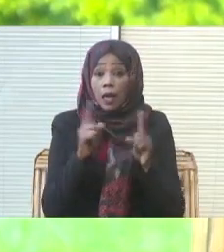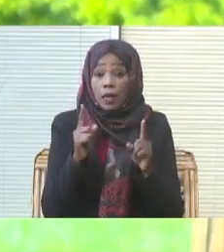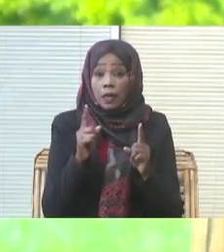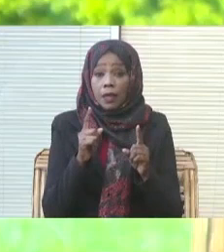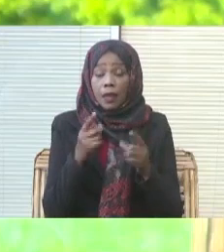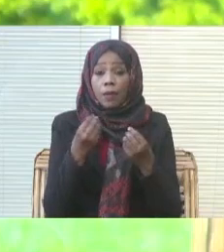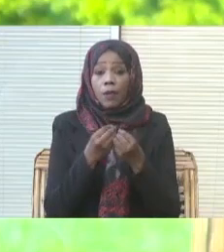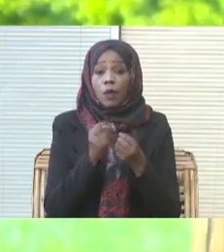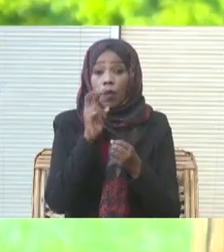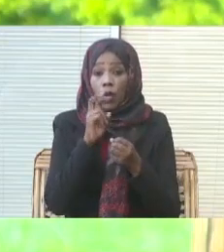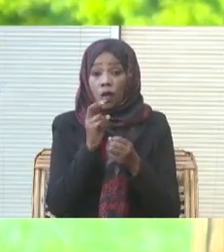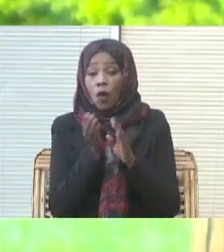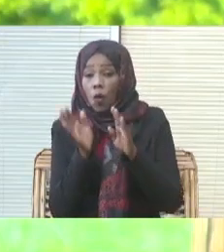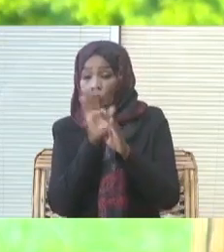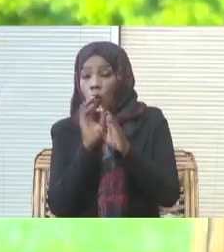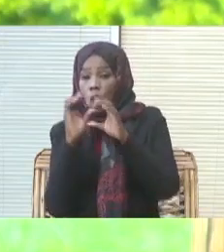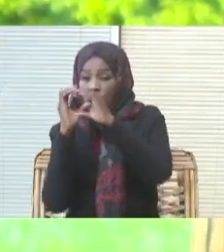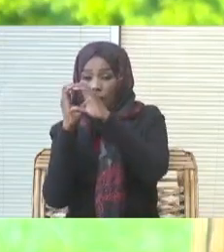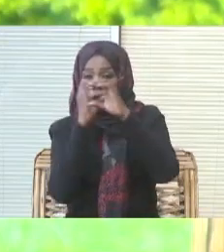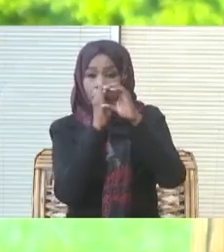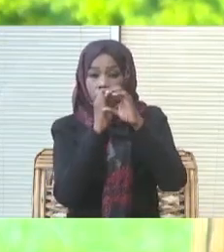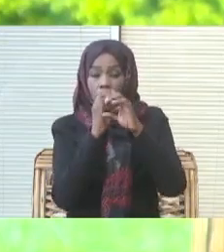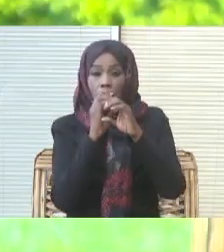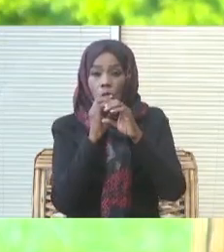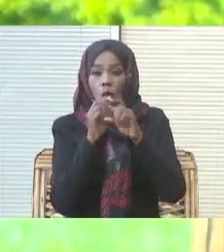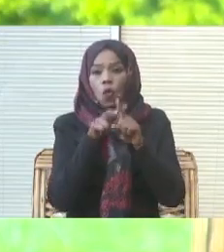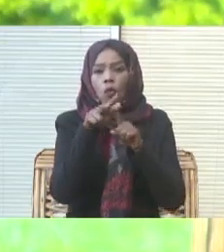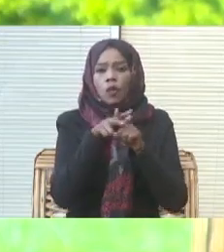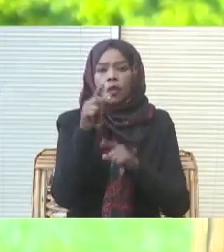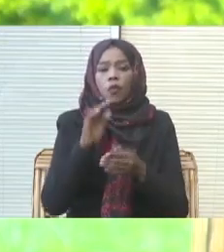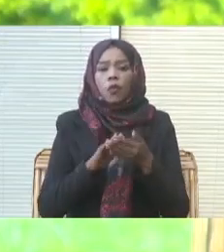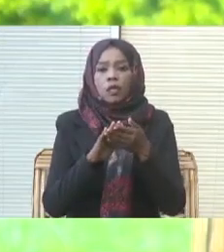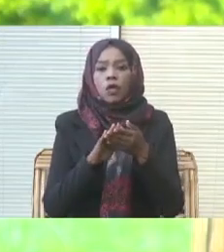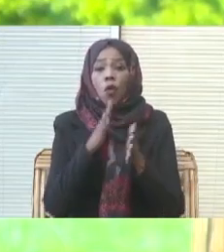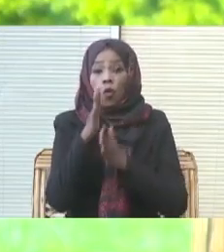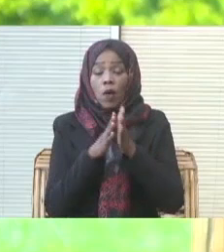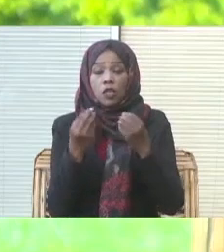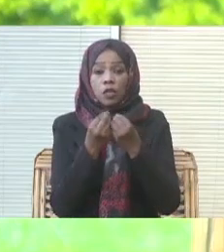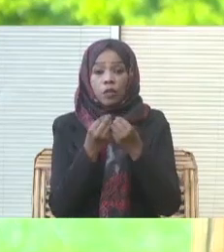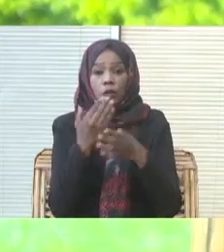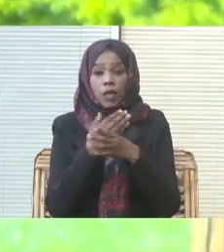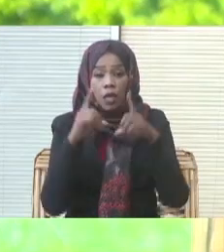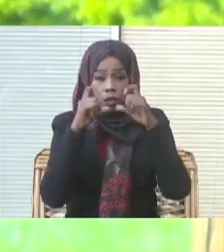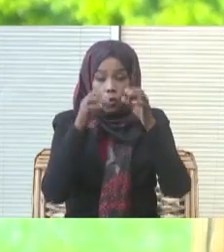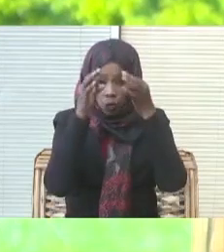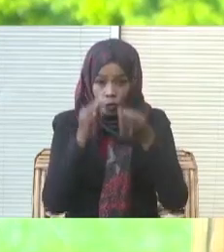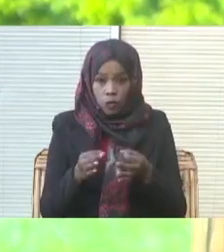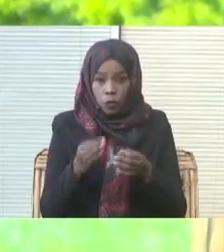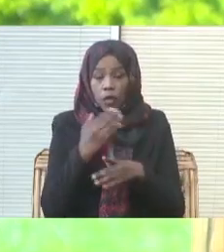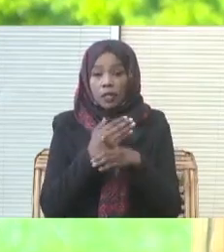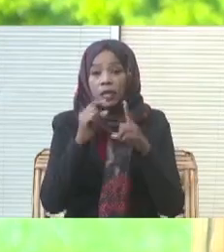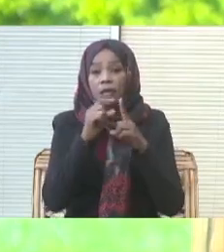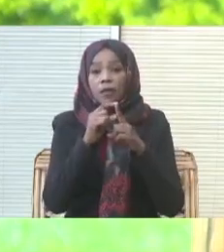بس بكون واقف ورا الكاميرا هم بكونوا قدام هناك قدام الكاميرا بكون بعشر معهم بيفهموا عشان شنو، عشان الكلمات تجي